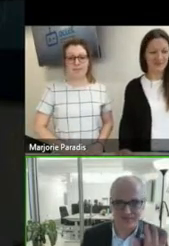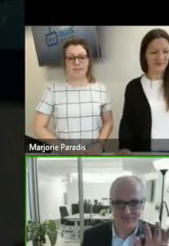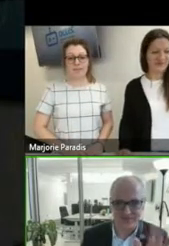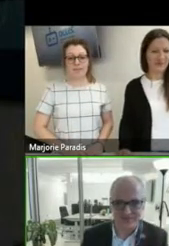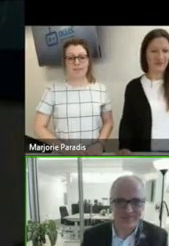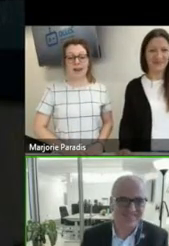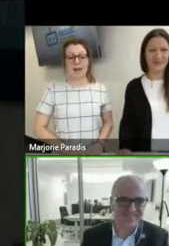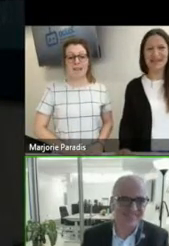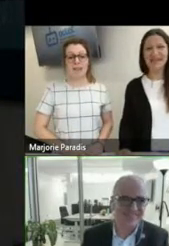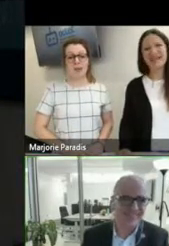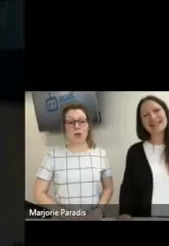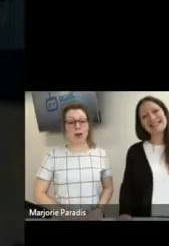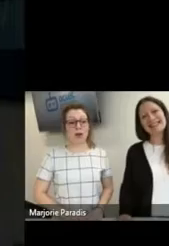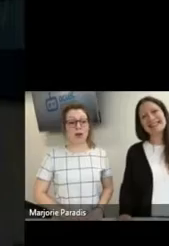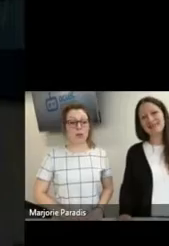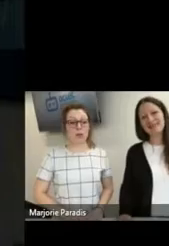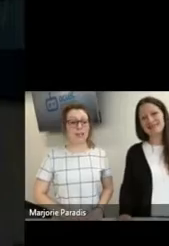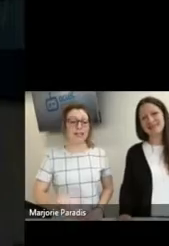animation.